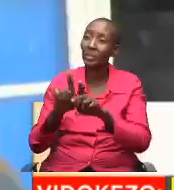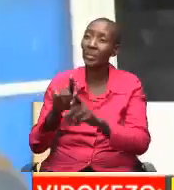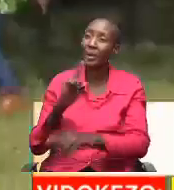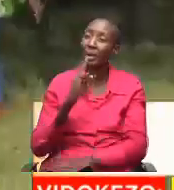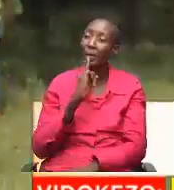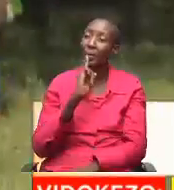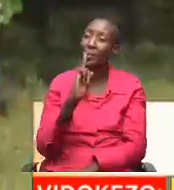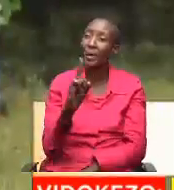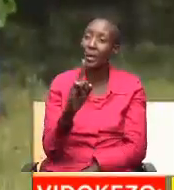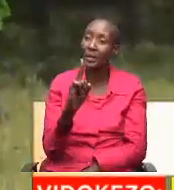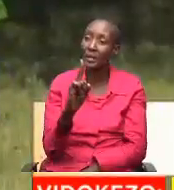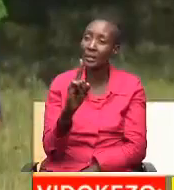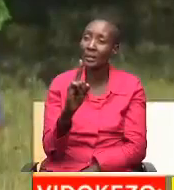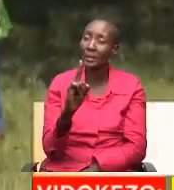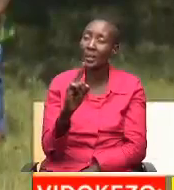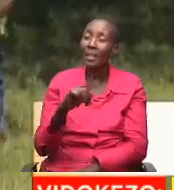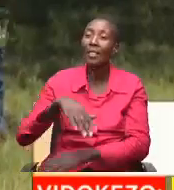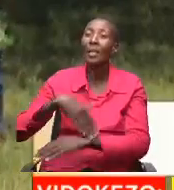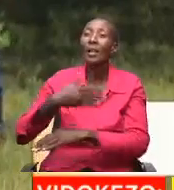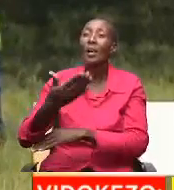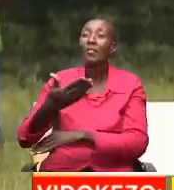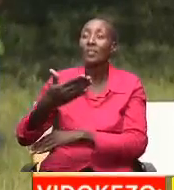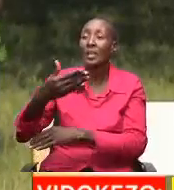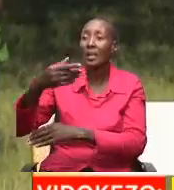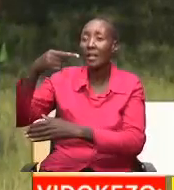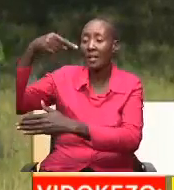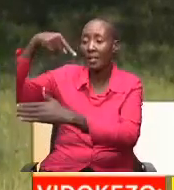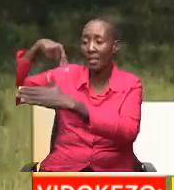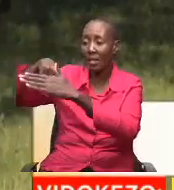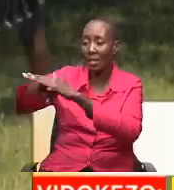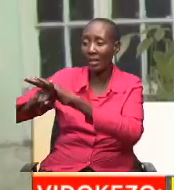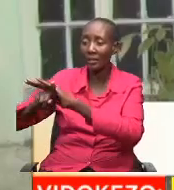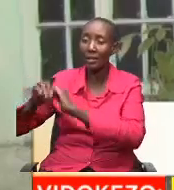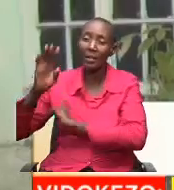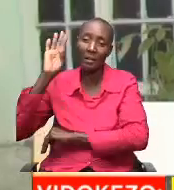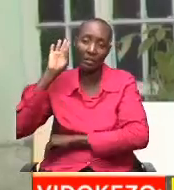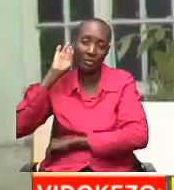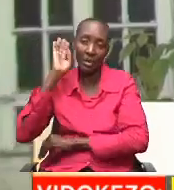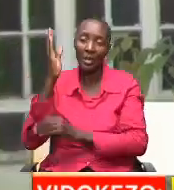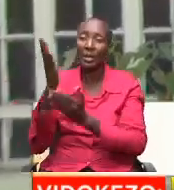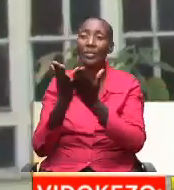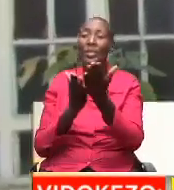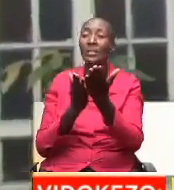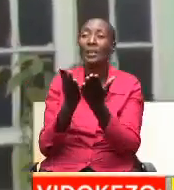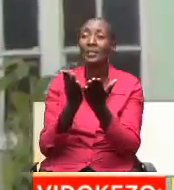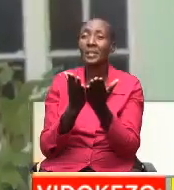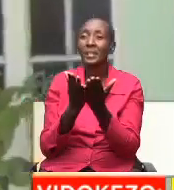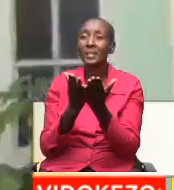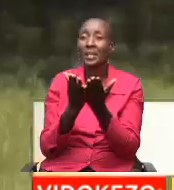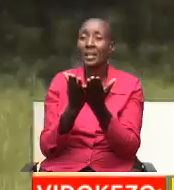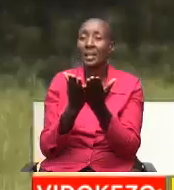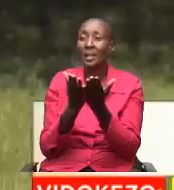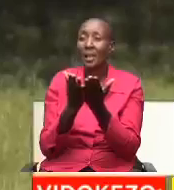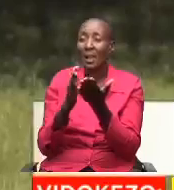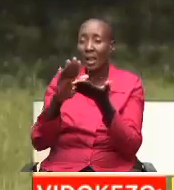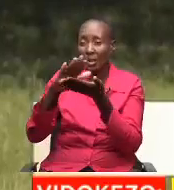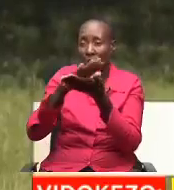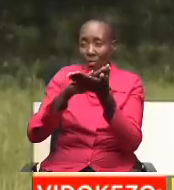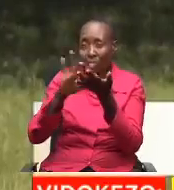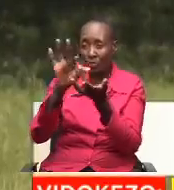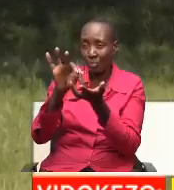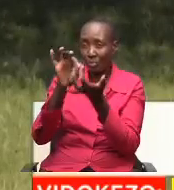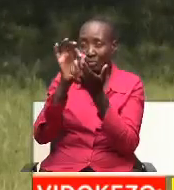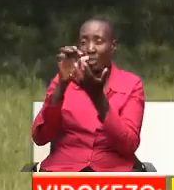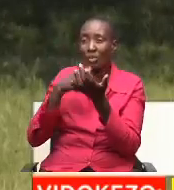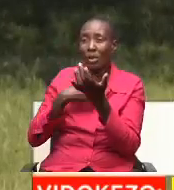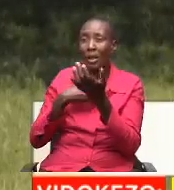limetolewa na kisha waingie kusikiza ibada. Na kuna sabuni maalum ambayo tumeweka pale